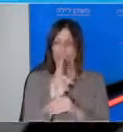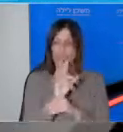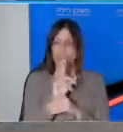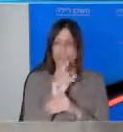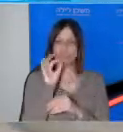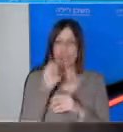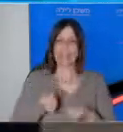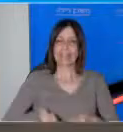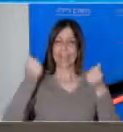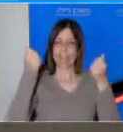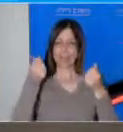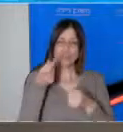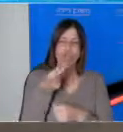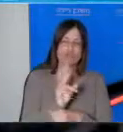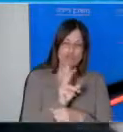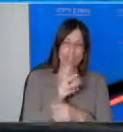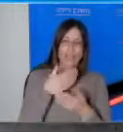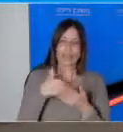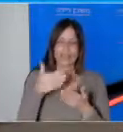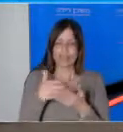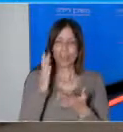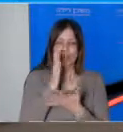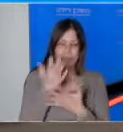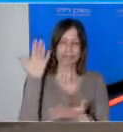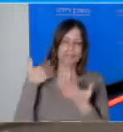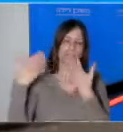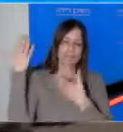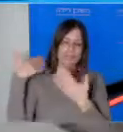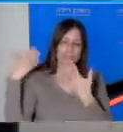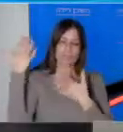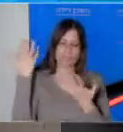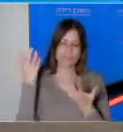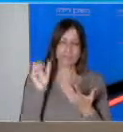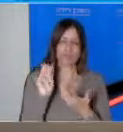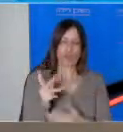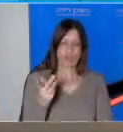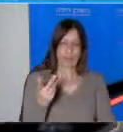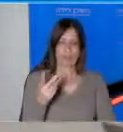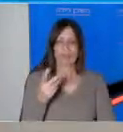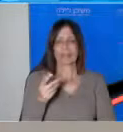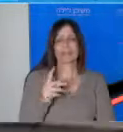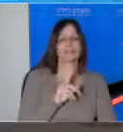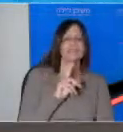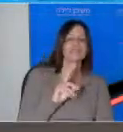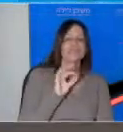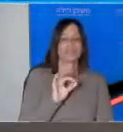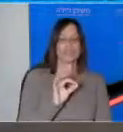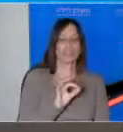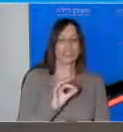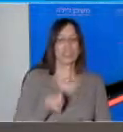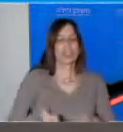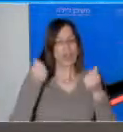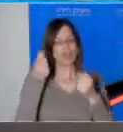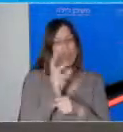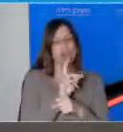העידן של תרבות השקר נמשך כבר עידן בעידנים. אוקיי. כן. עידן תרבות השקר נמשך עידן